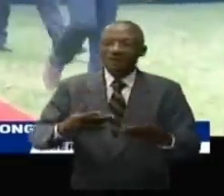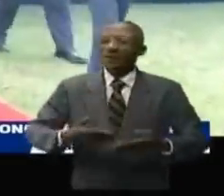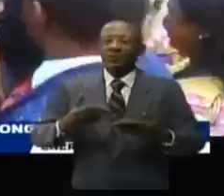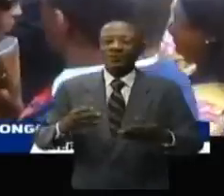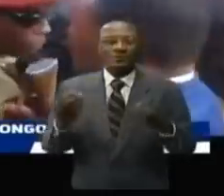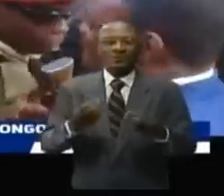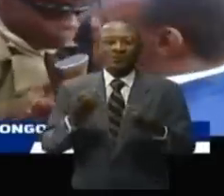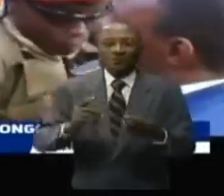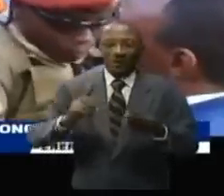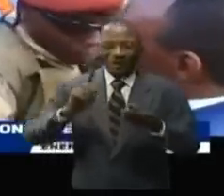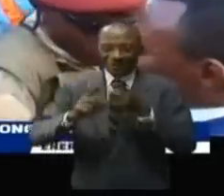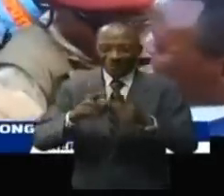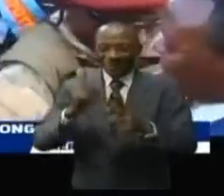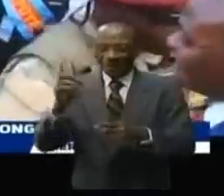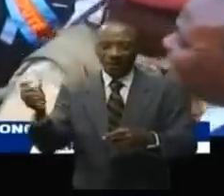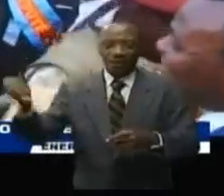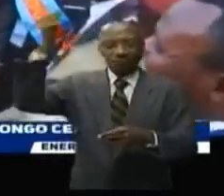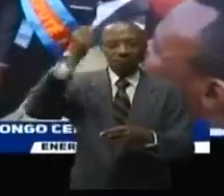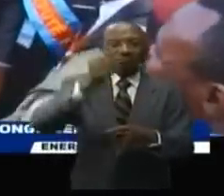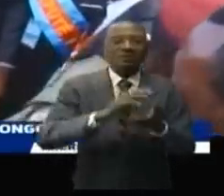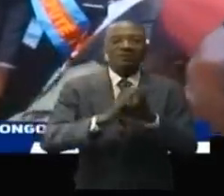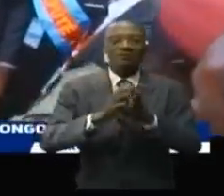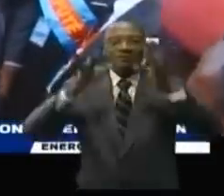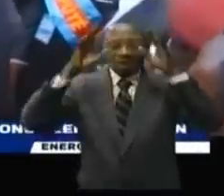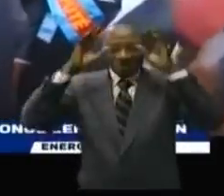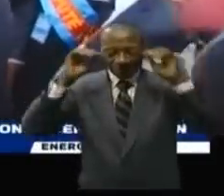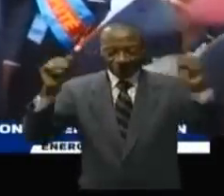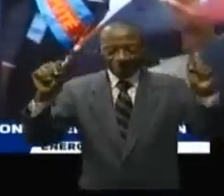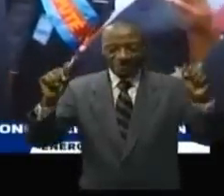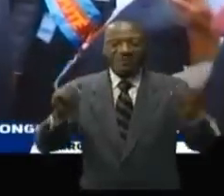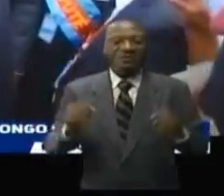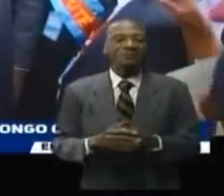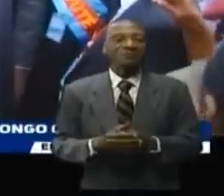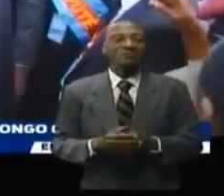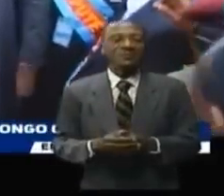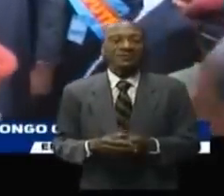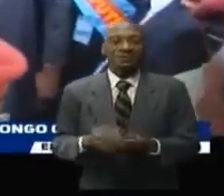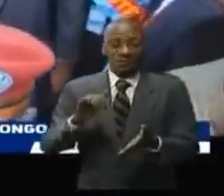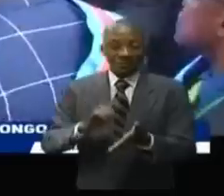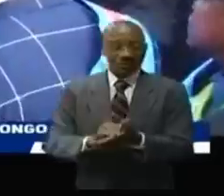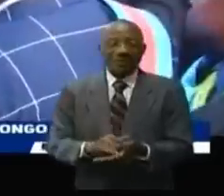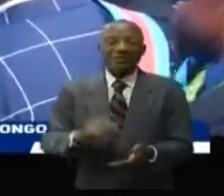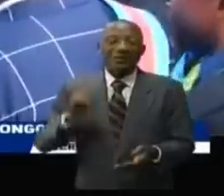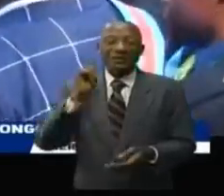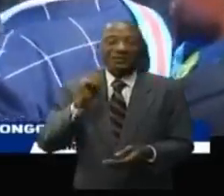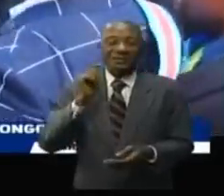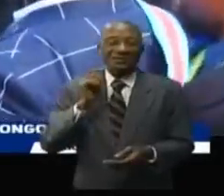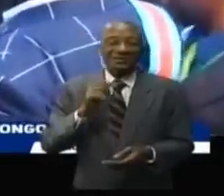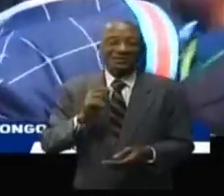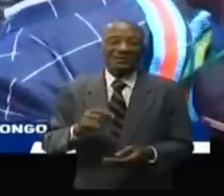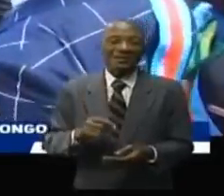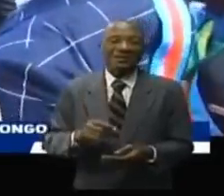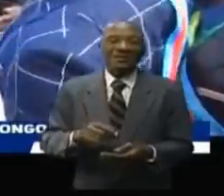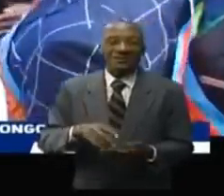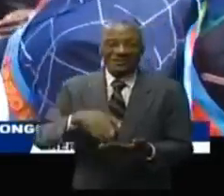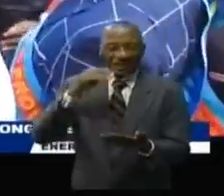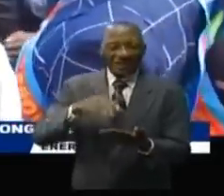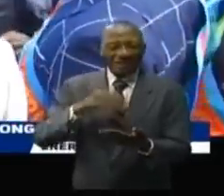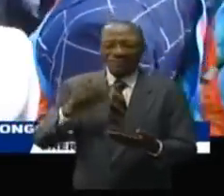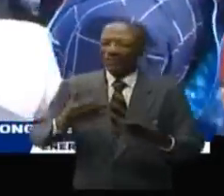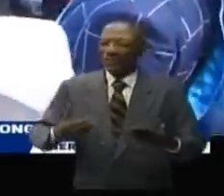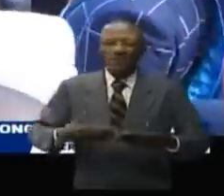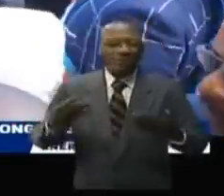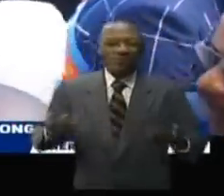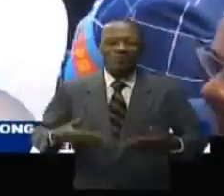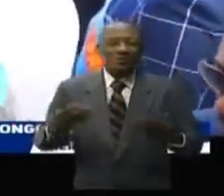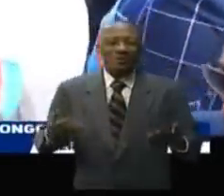ces moments de communion qui ont permis à l'ancien élève de retrouver ses sources dans une chaleur fraternelle.